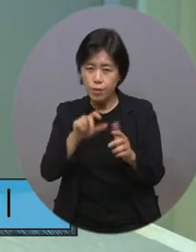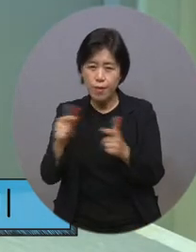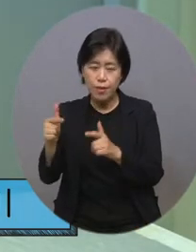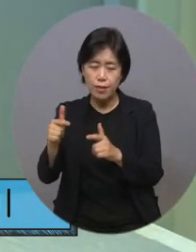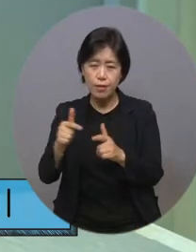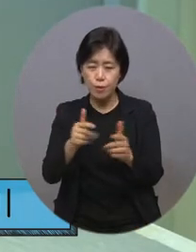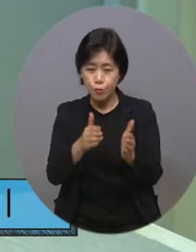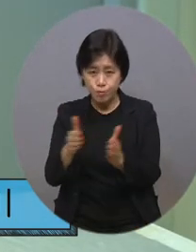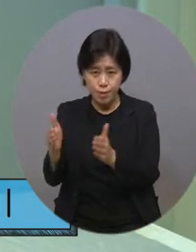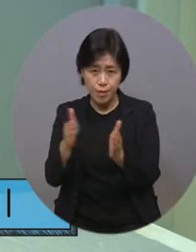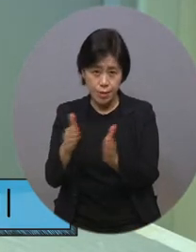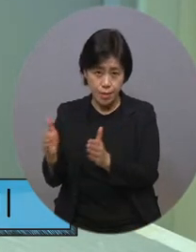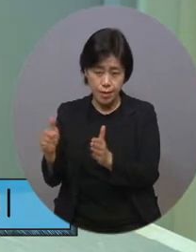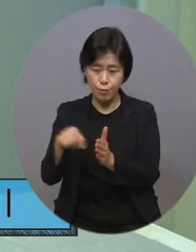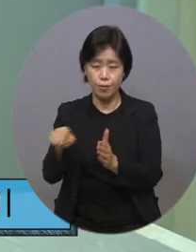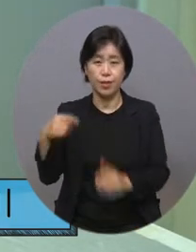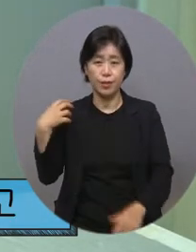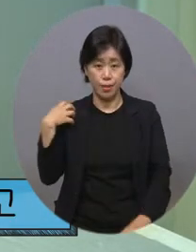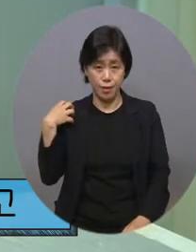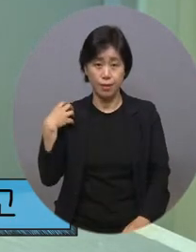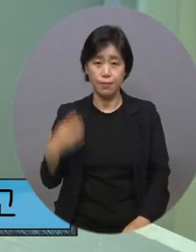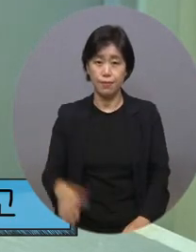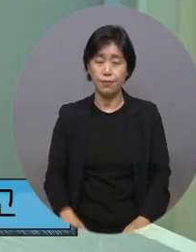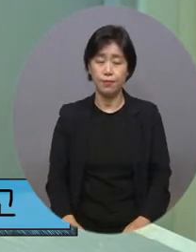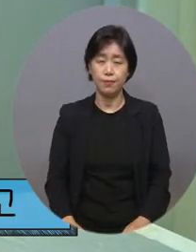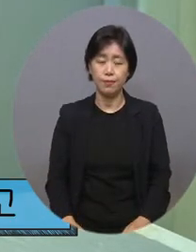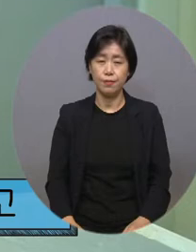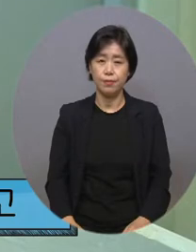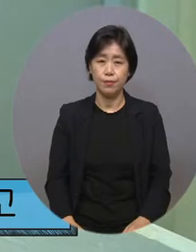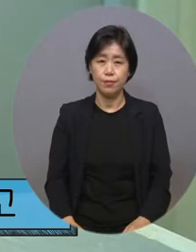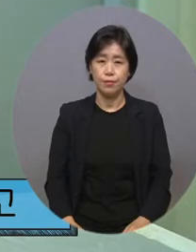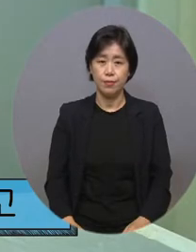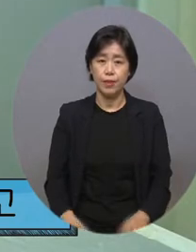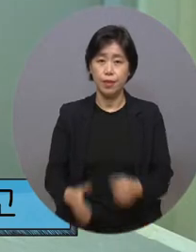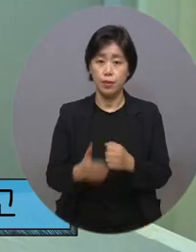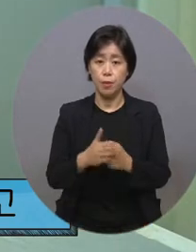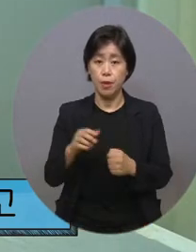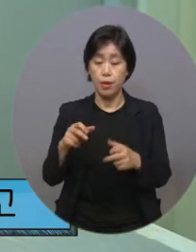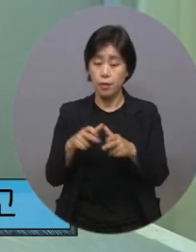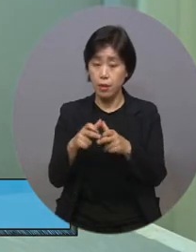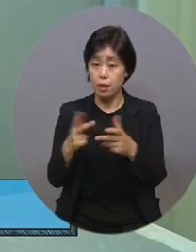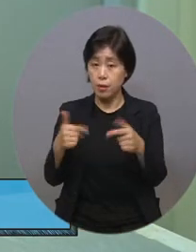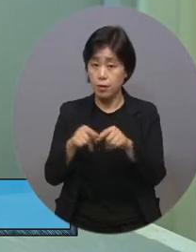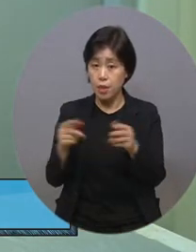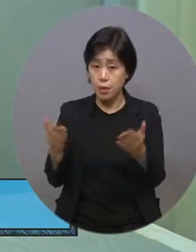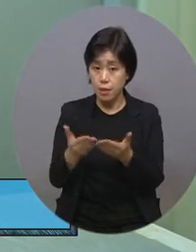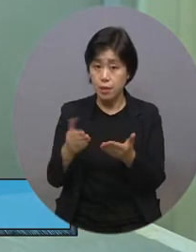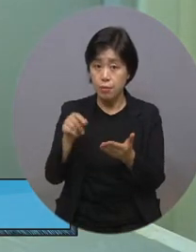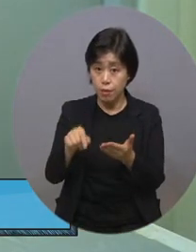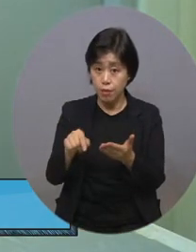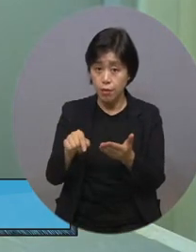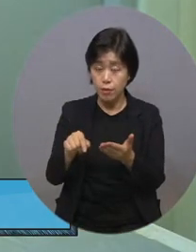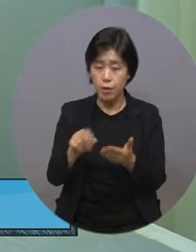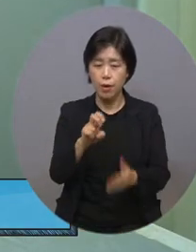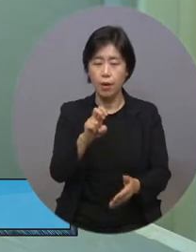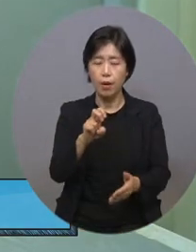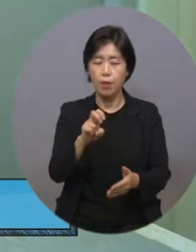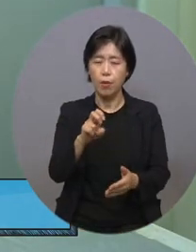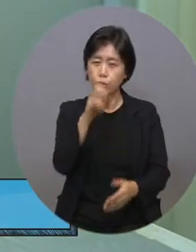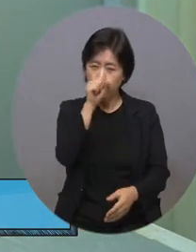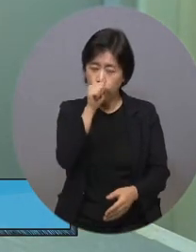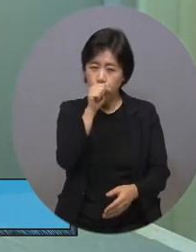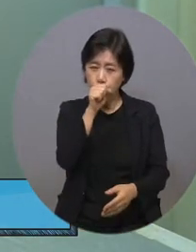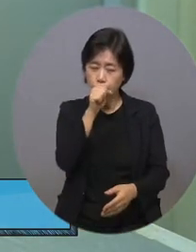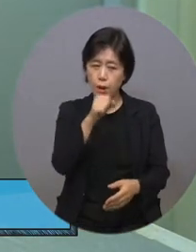할 때 장애인 표준 사업장이라는 부분이 어쩌고 마케팅의 하나의 포인트로서 작용이 되고 네. 그렇게 되면서 저희들이